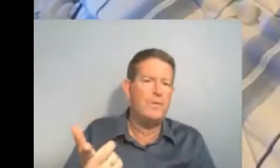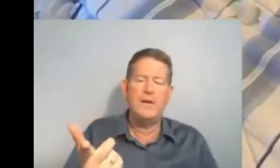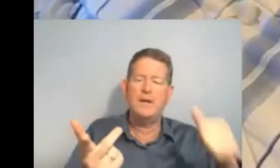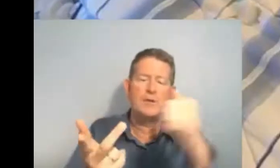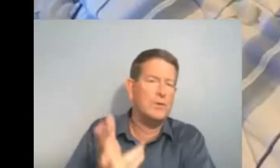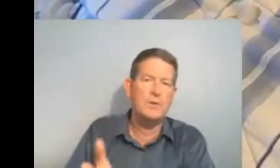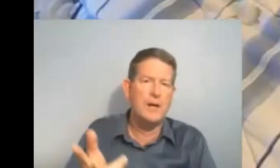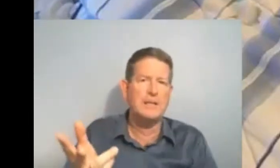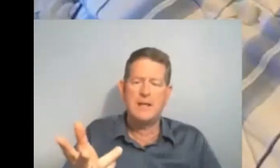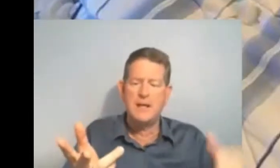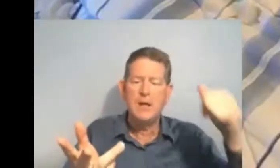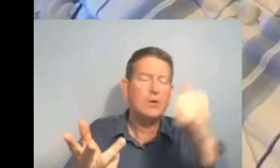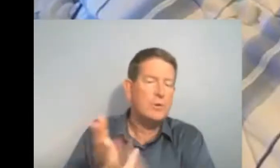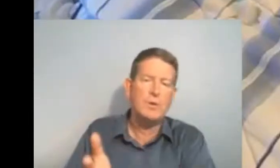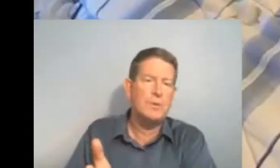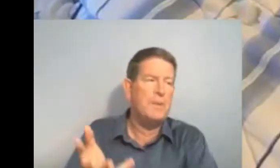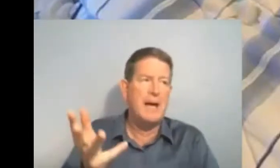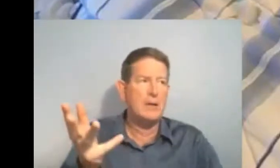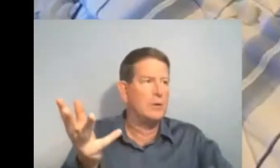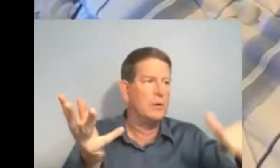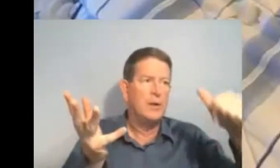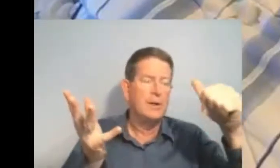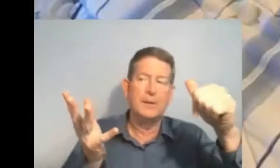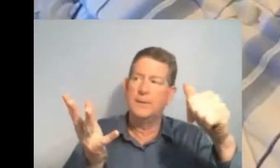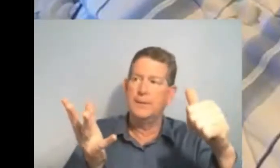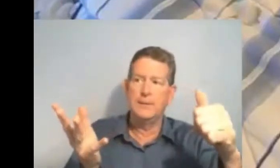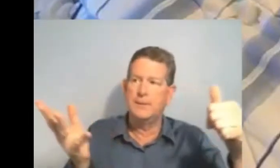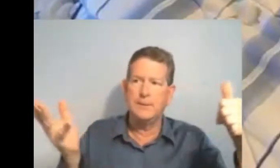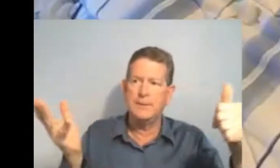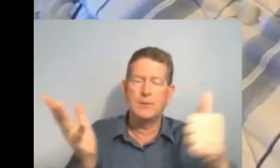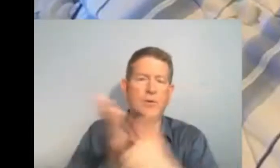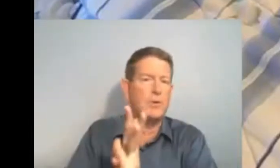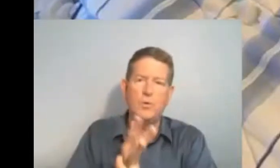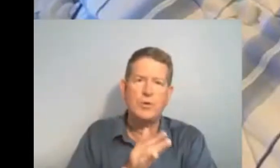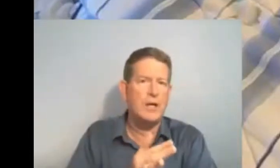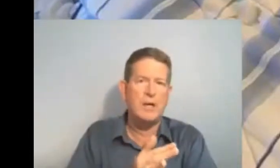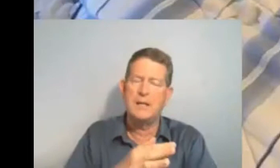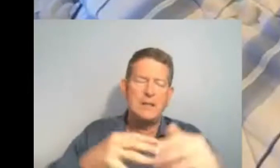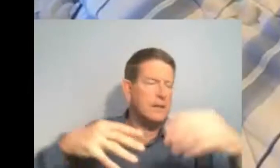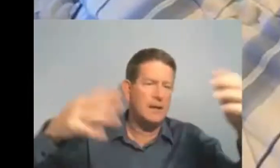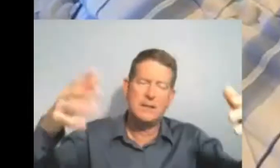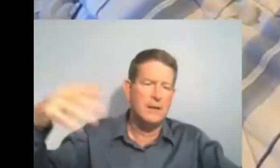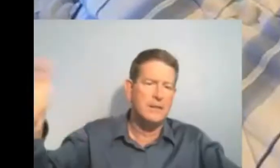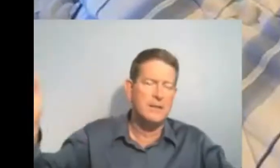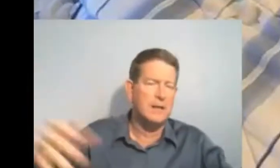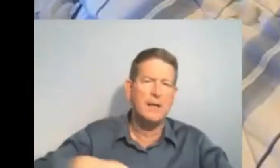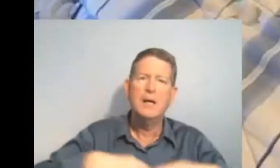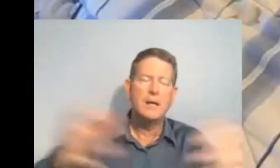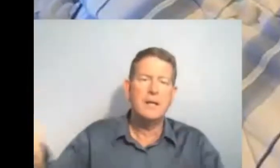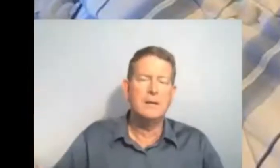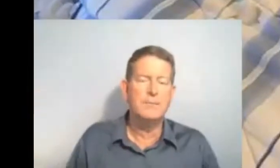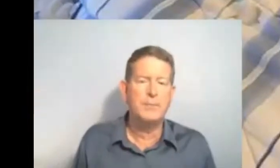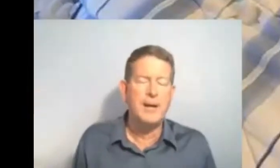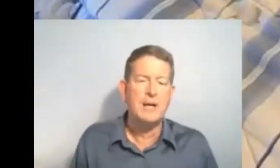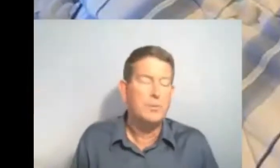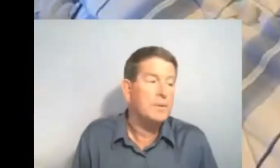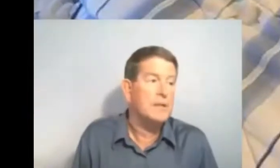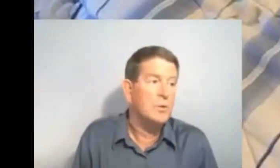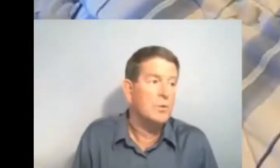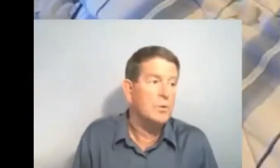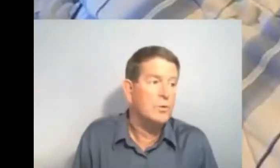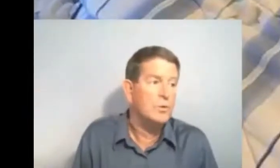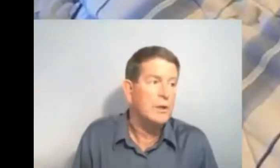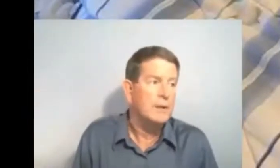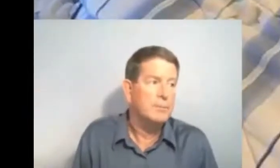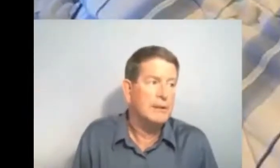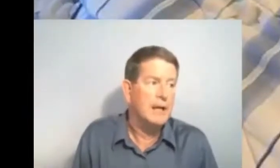se lever, se raser, se mettre, se coucher, etc., etc., etc. Je pense qu'ils